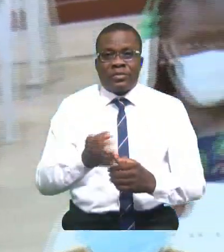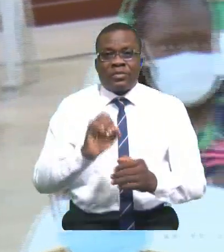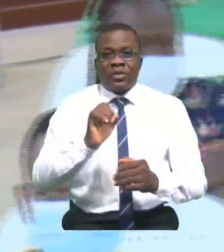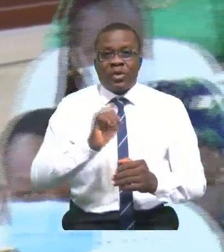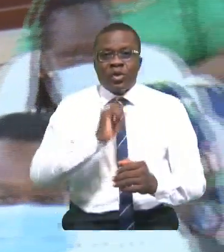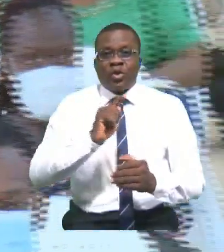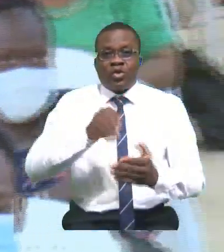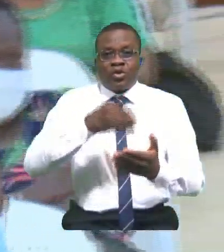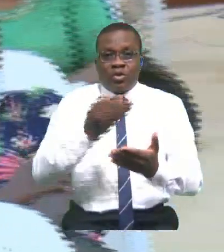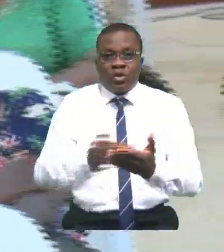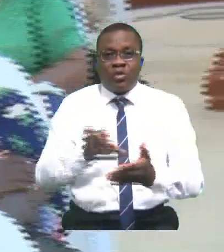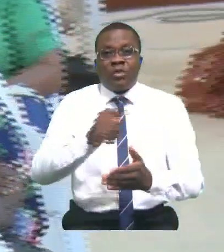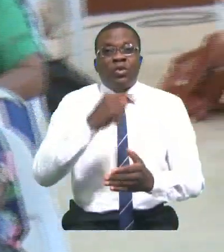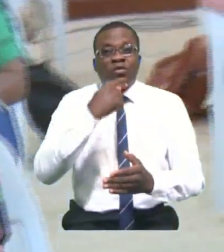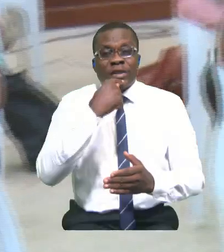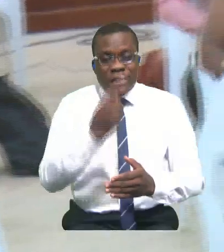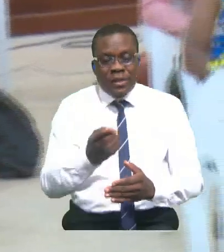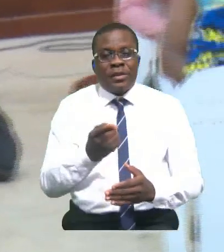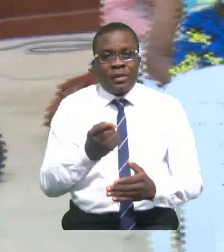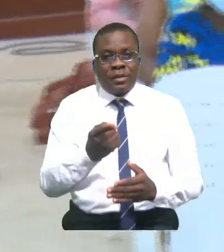vous dire